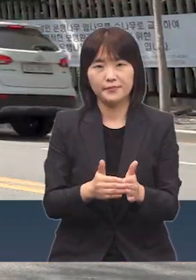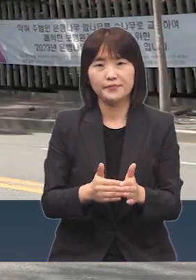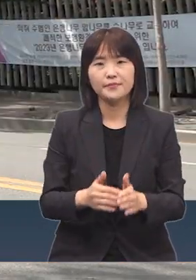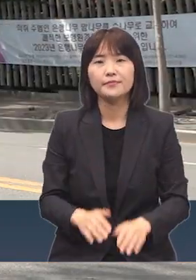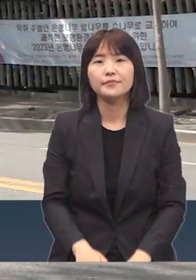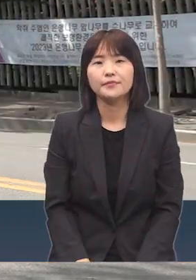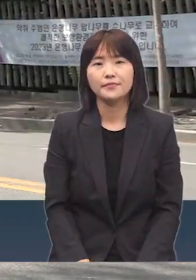밝혔습니다